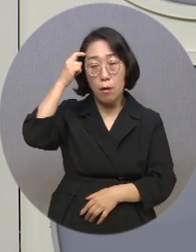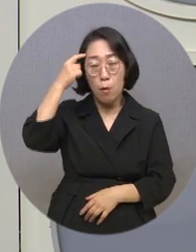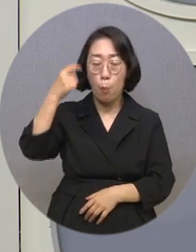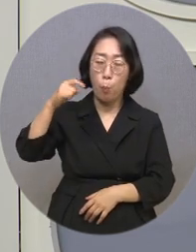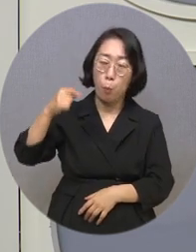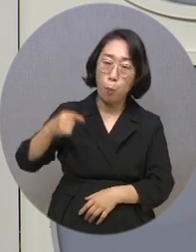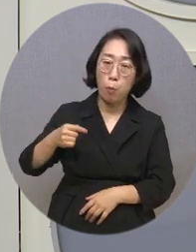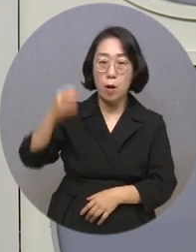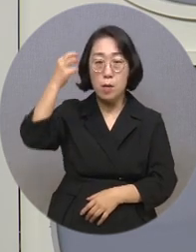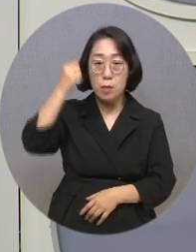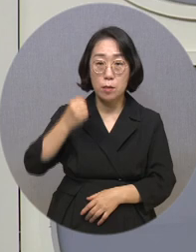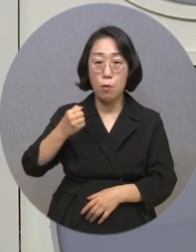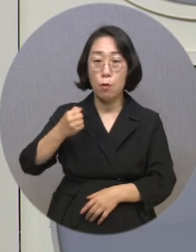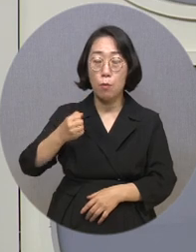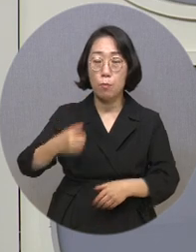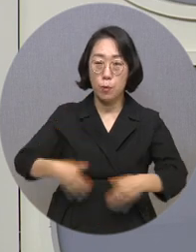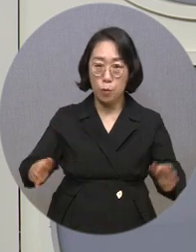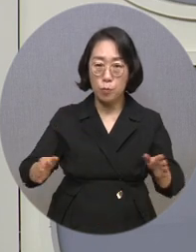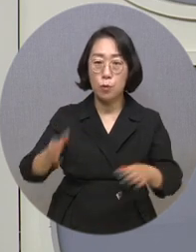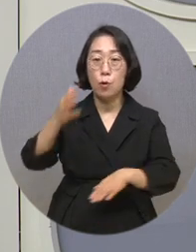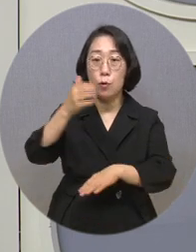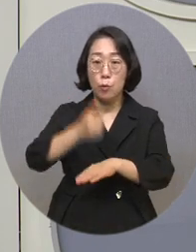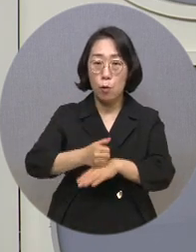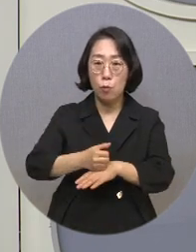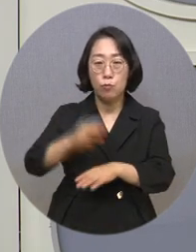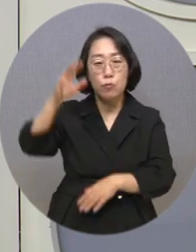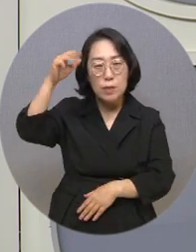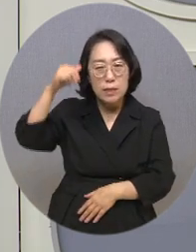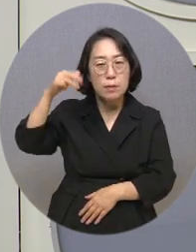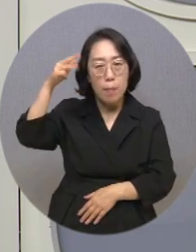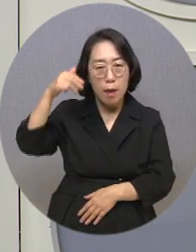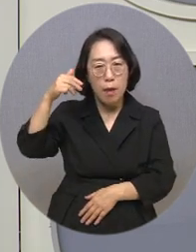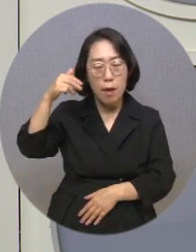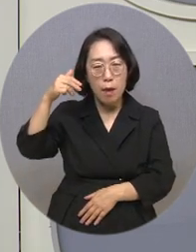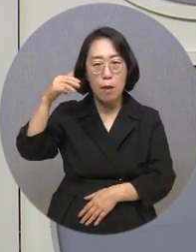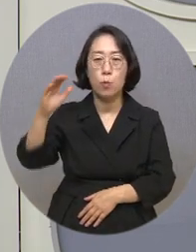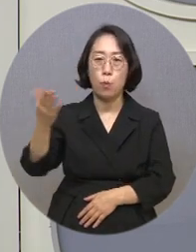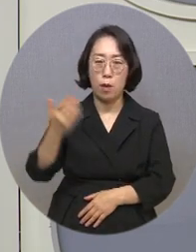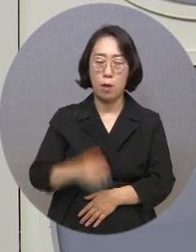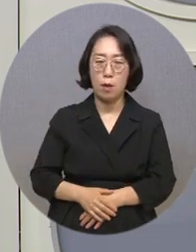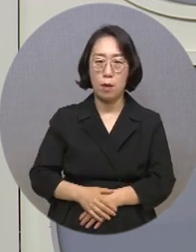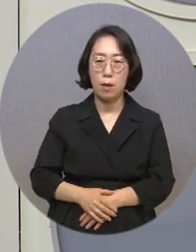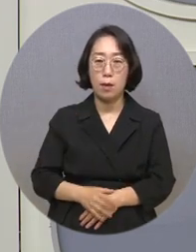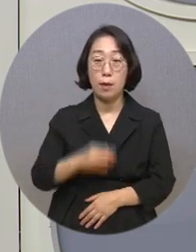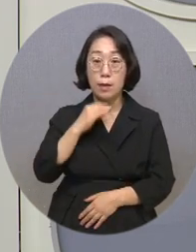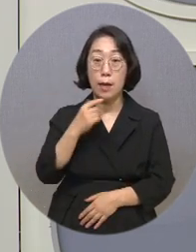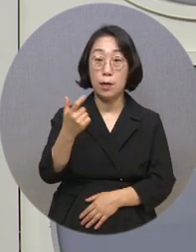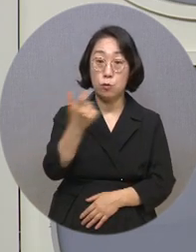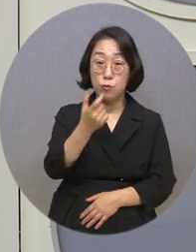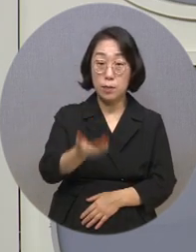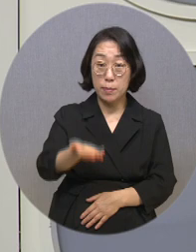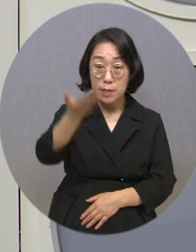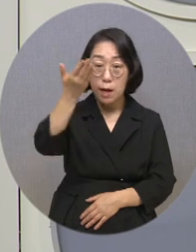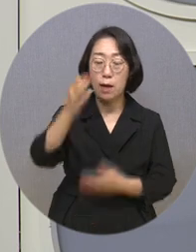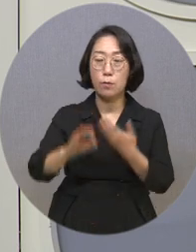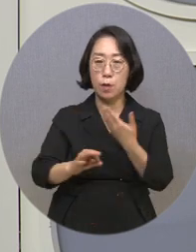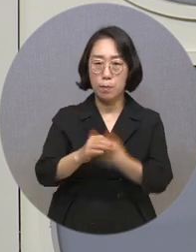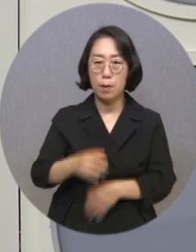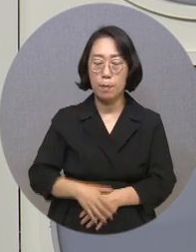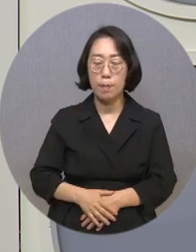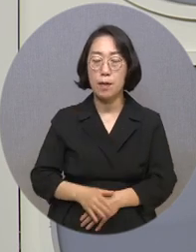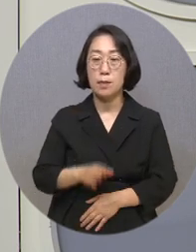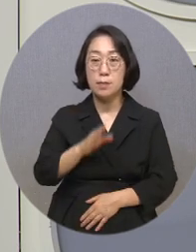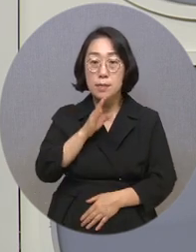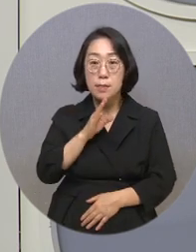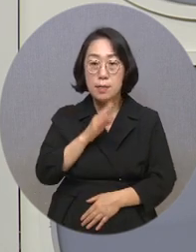보니까 치매가 오는 것 같아요. 그래서 치매 예방하기 위해서 나이가 60이 넘으면은 그때부터